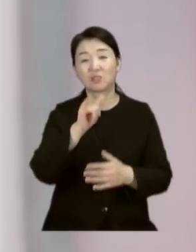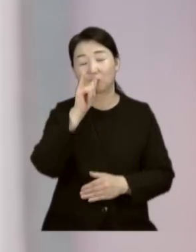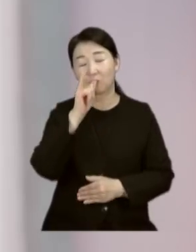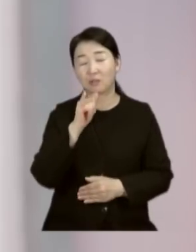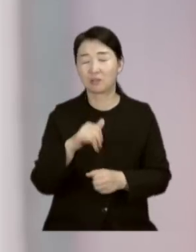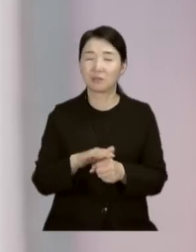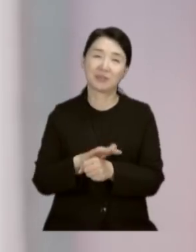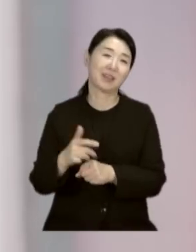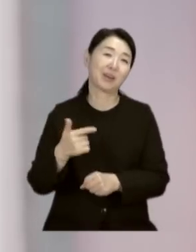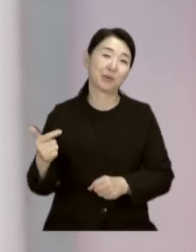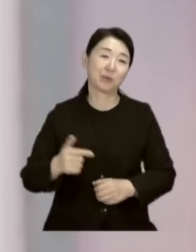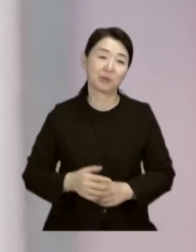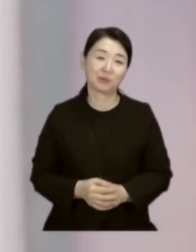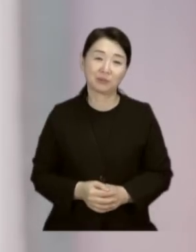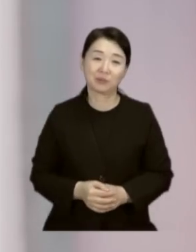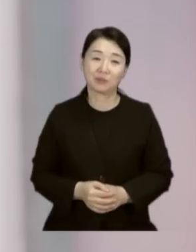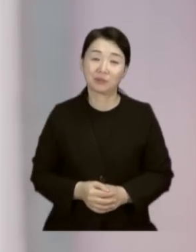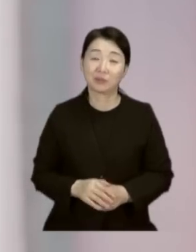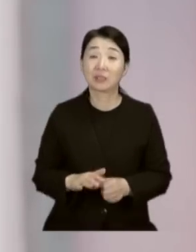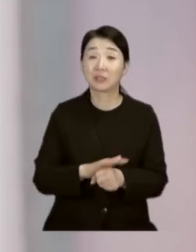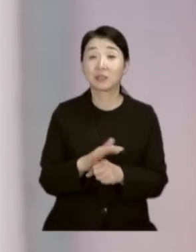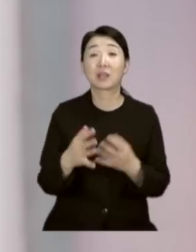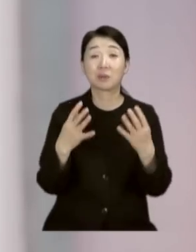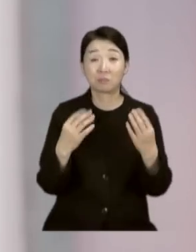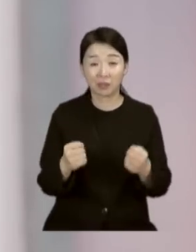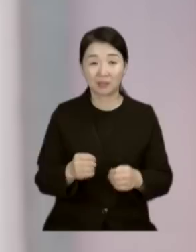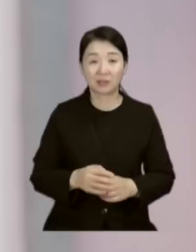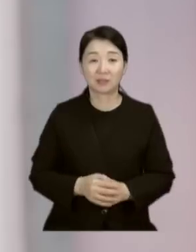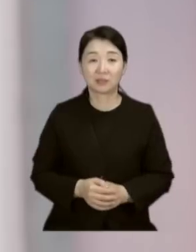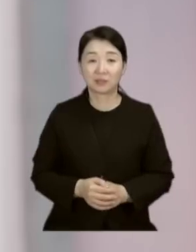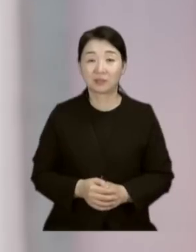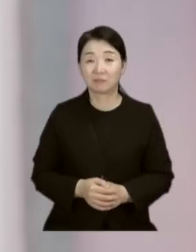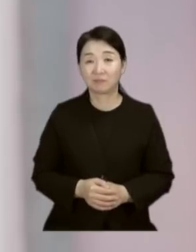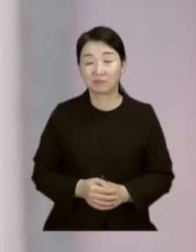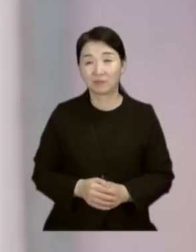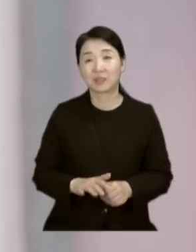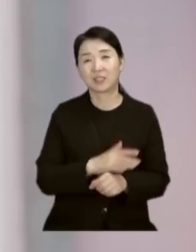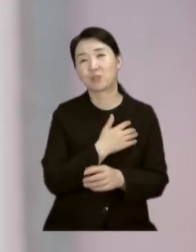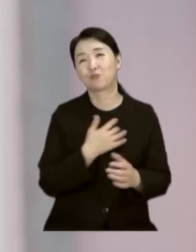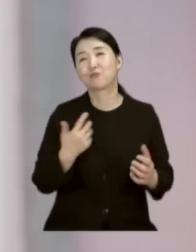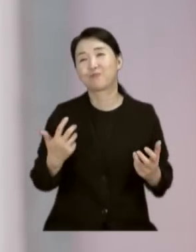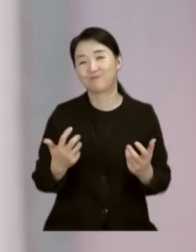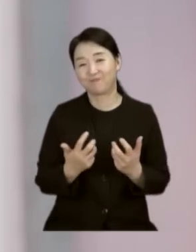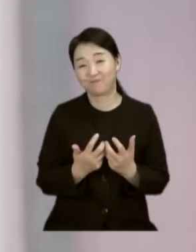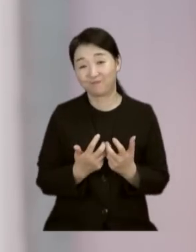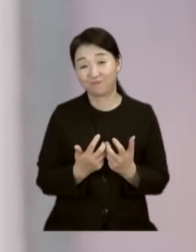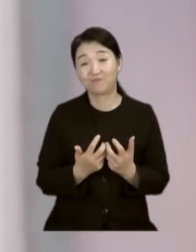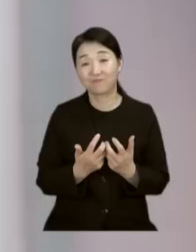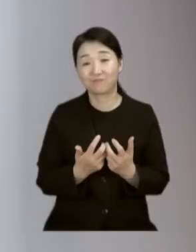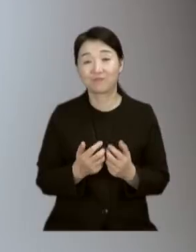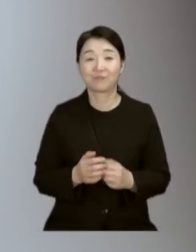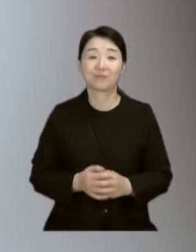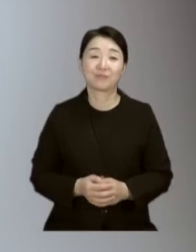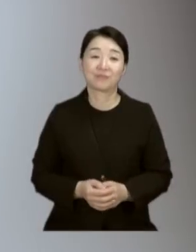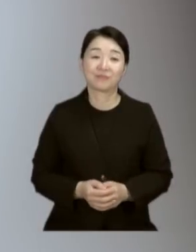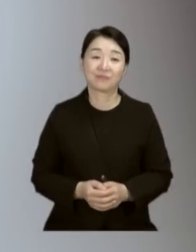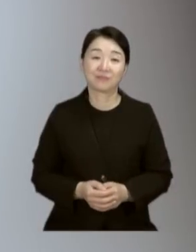애교쟁이에요. 애교 있어요? 애교가 넘쳐나고 사랑이 정말 충만한 아이예요.